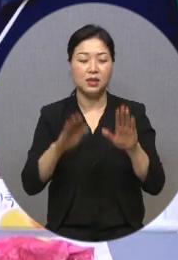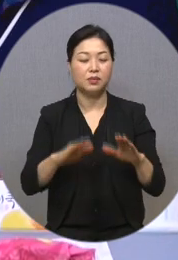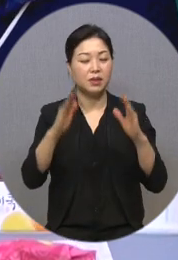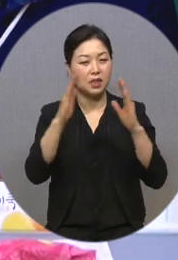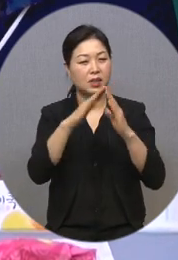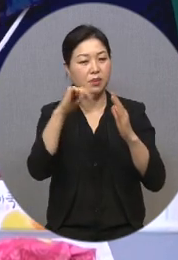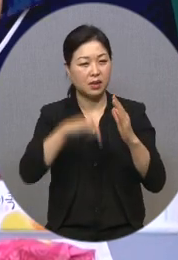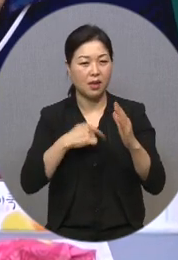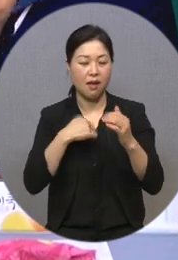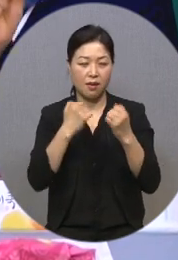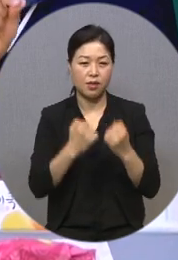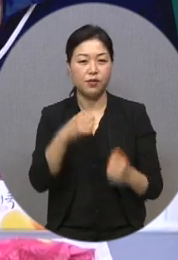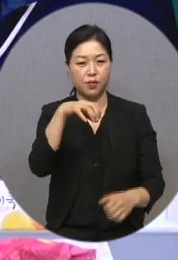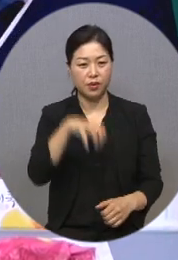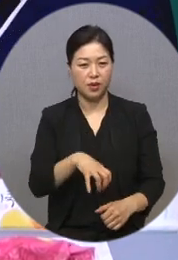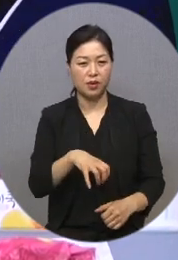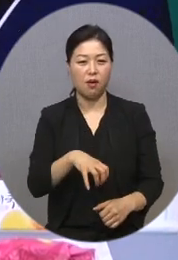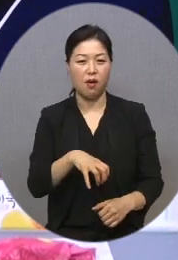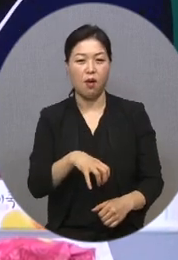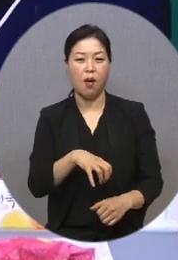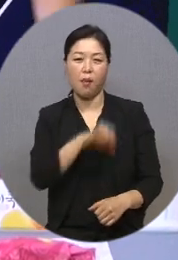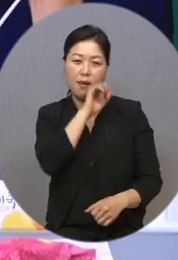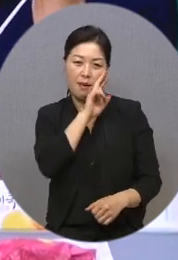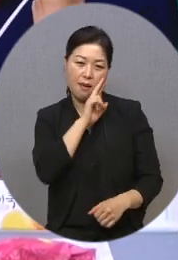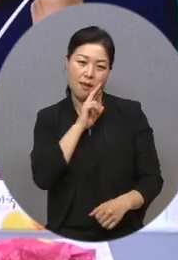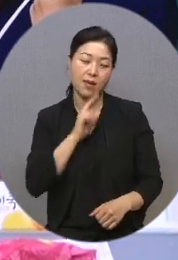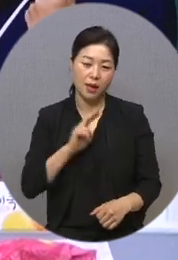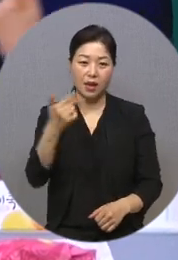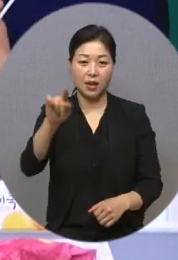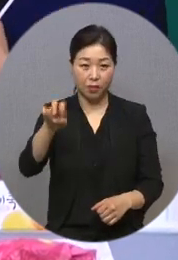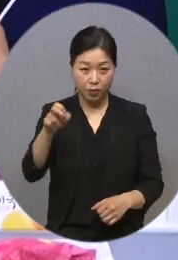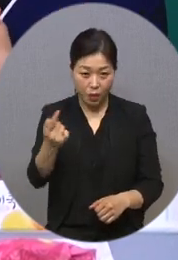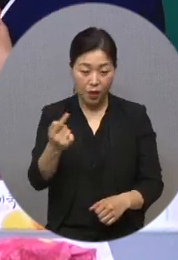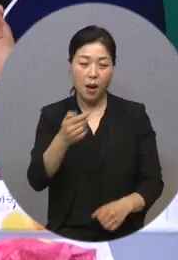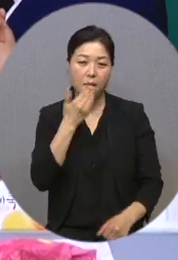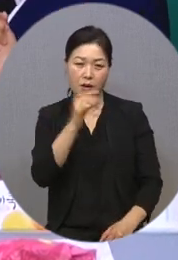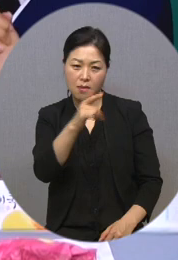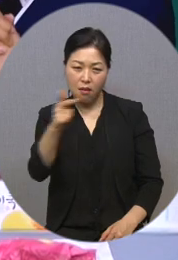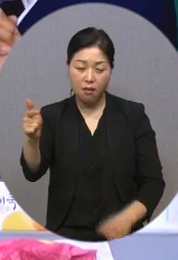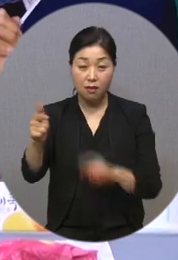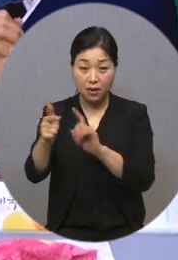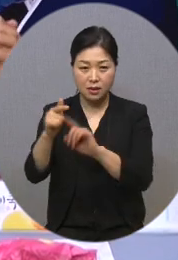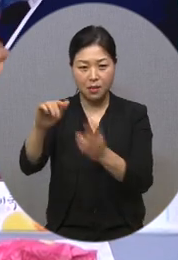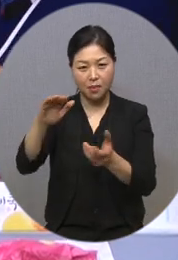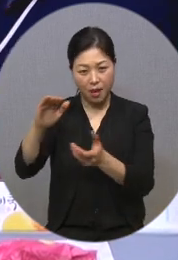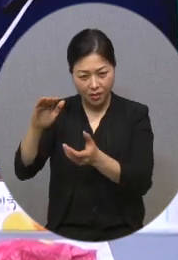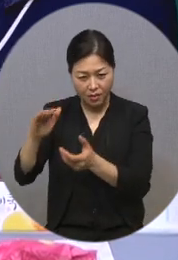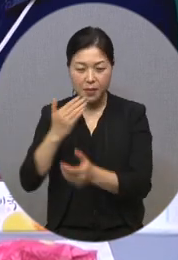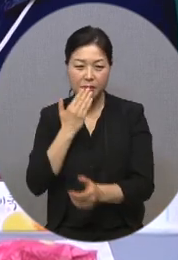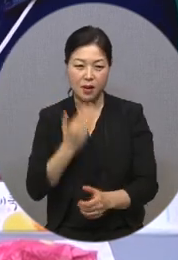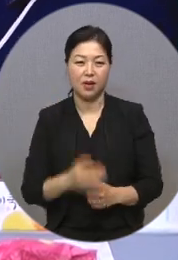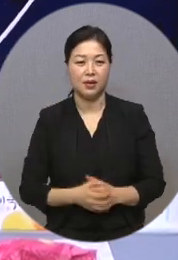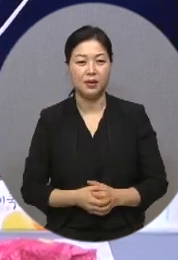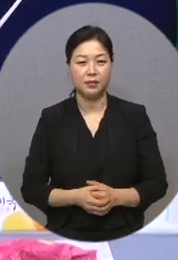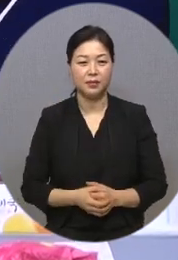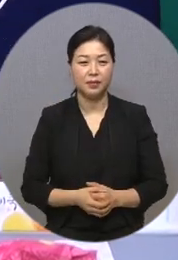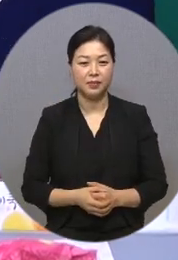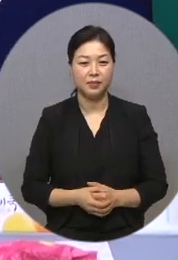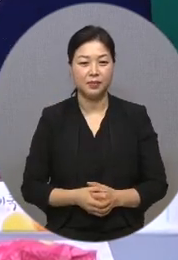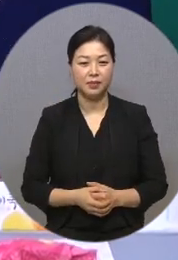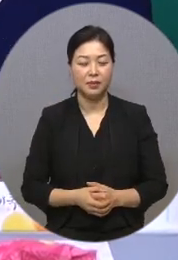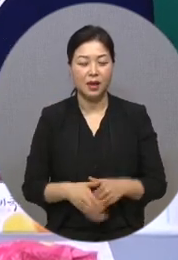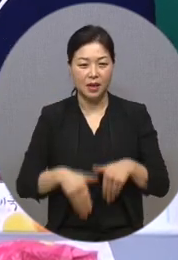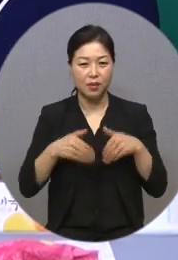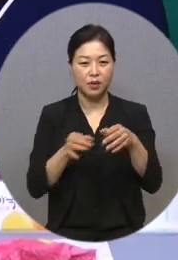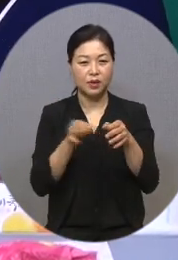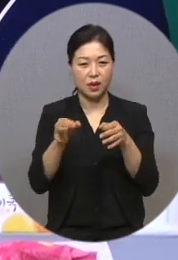있는 곳에서 편하게 이 남도의 먹거리들을 집까지 이렇게 받아볼 수 있는 거잖아요. 네, 그렇습니다. 정말. 이